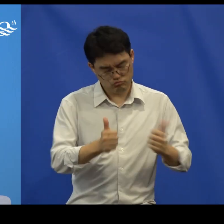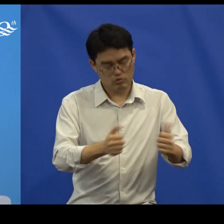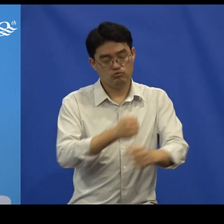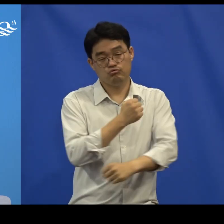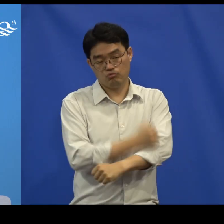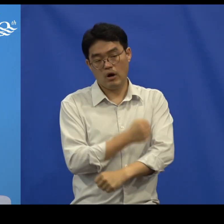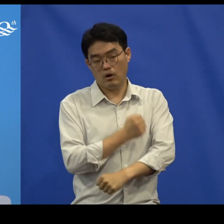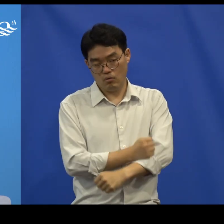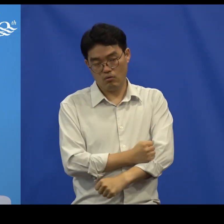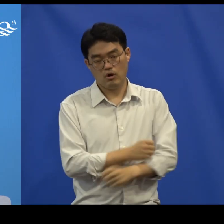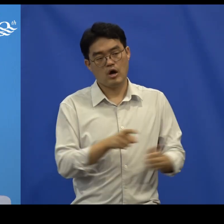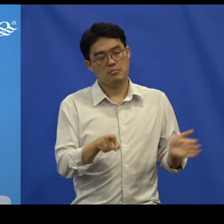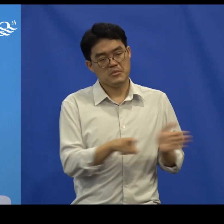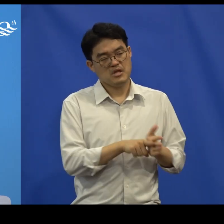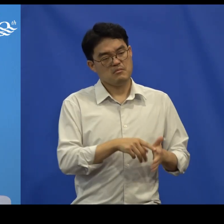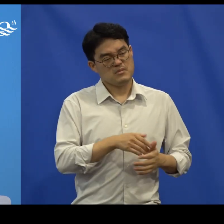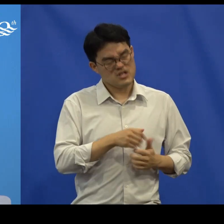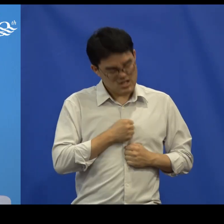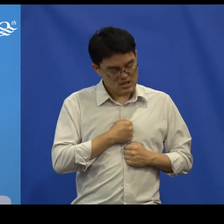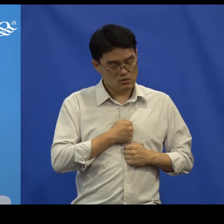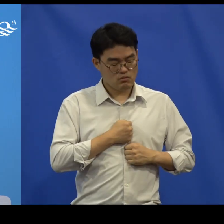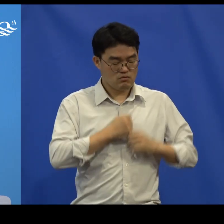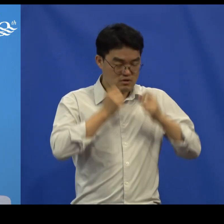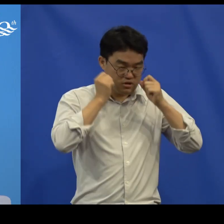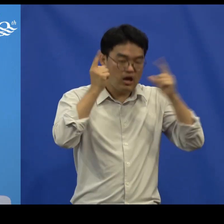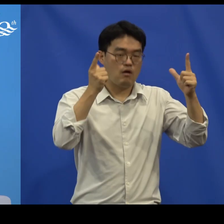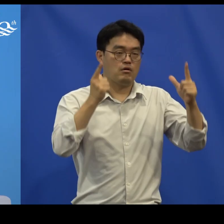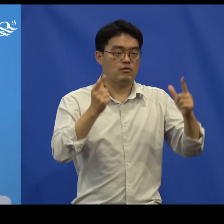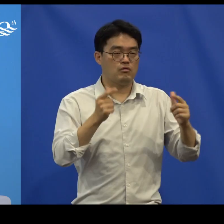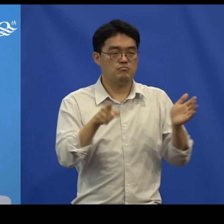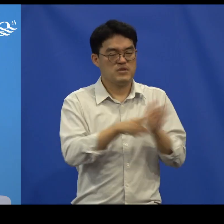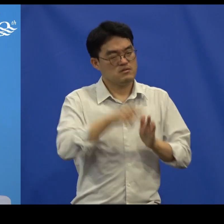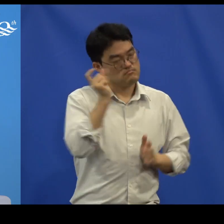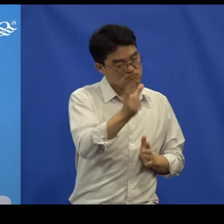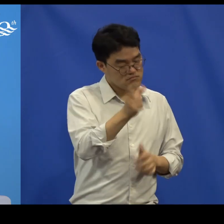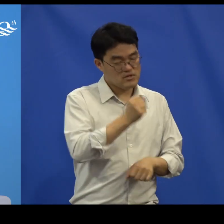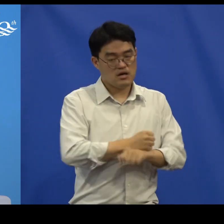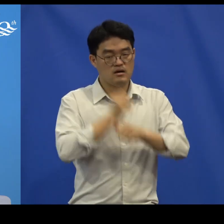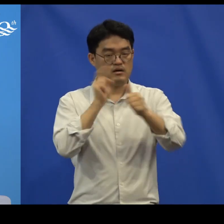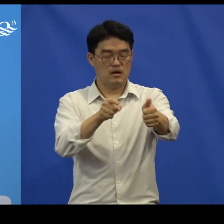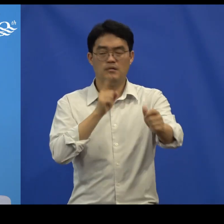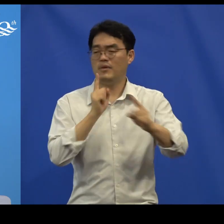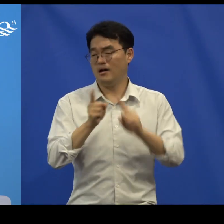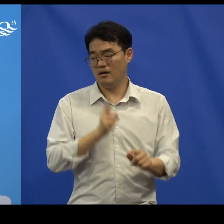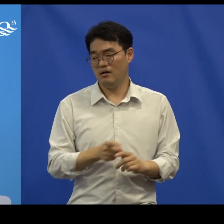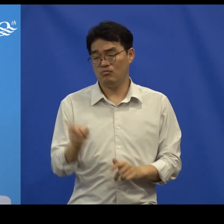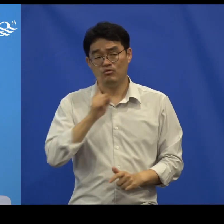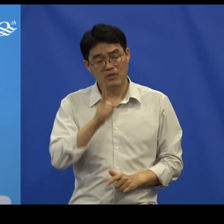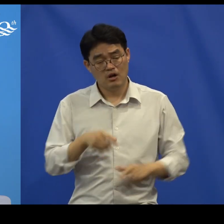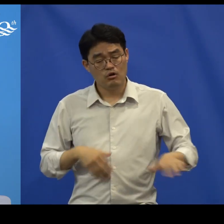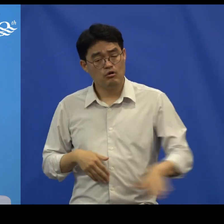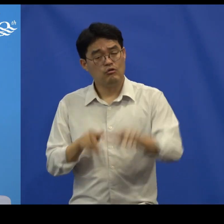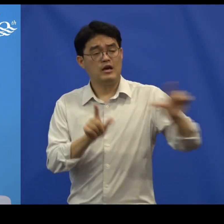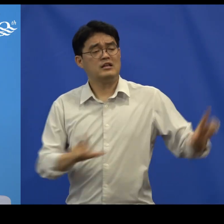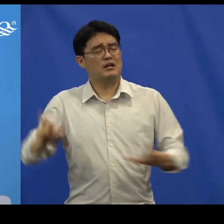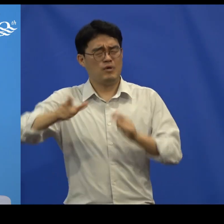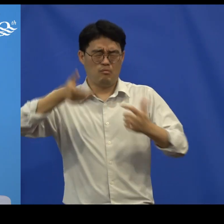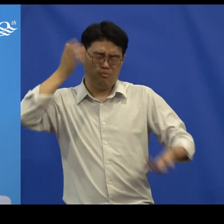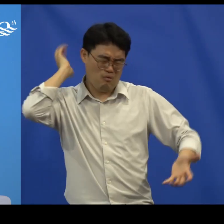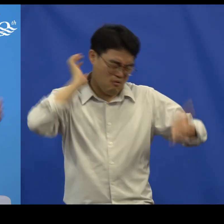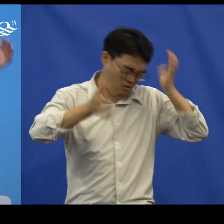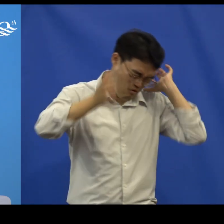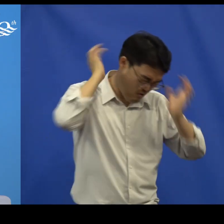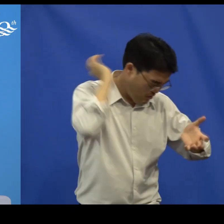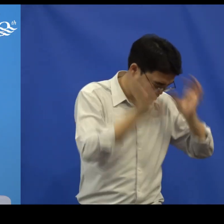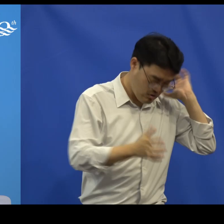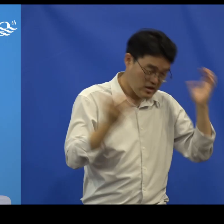선명해져요. 그리고 우리의 삶이 심플리파이가 되는 거예요. 불필요한 가지를 다 치고. 그래서 여러분,